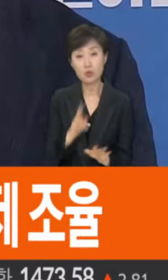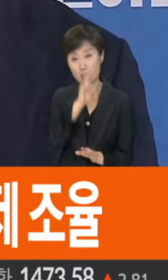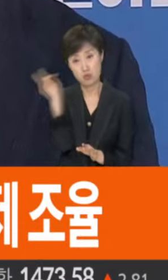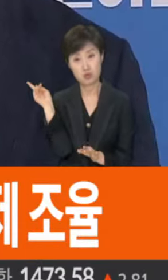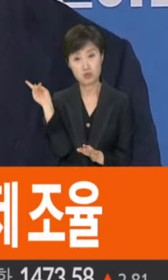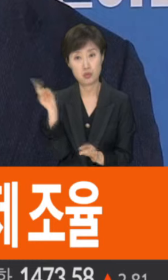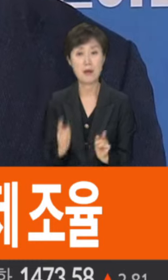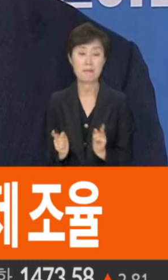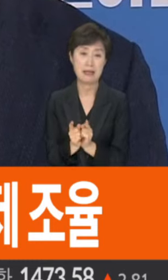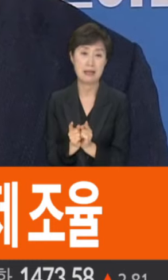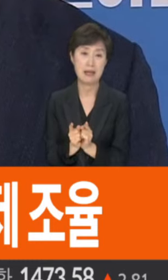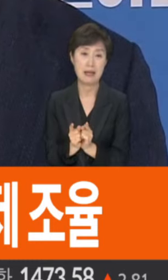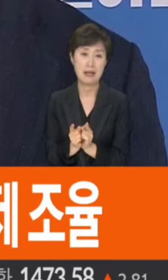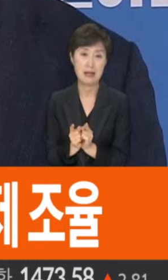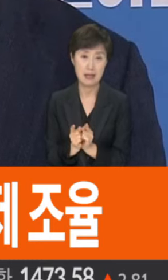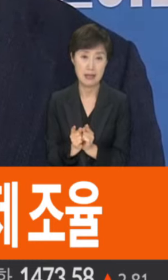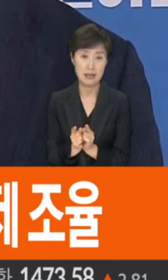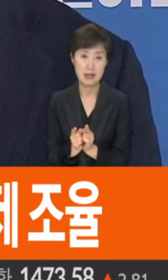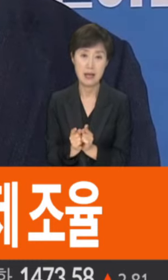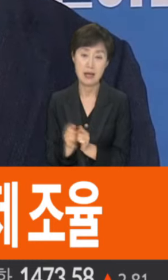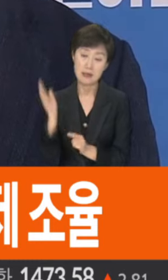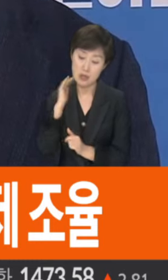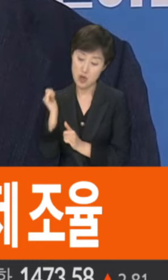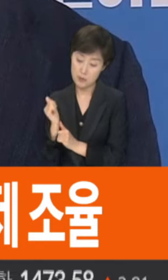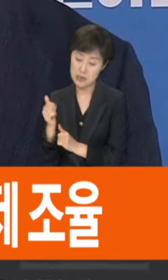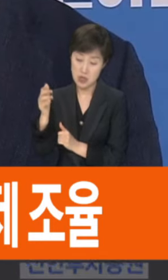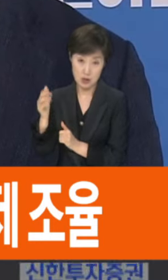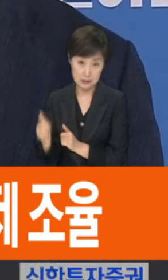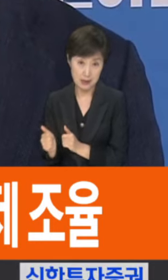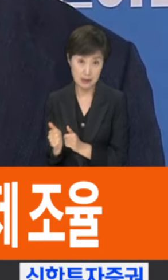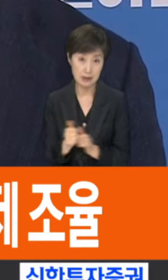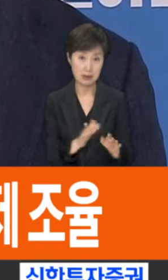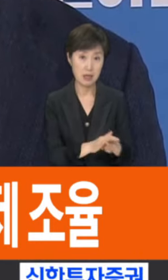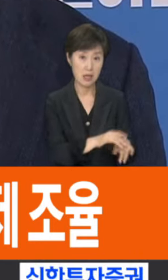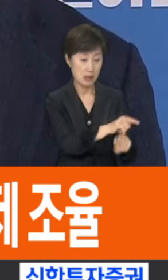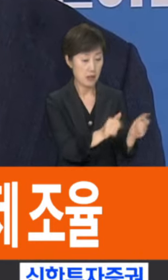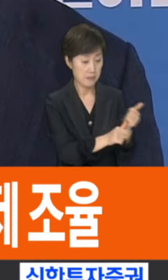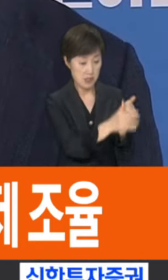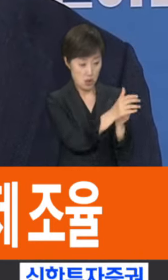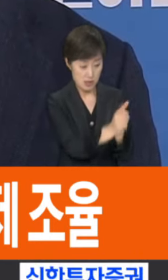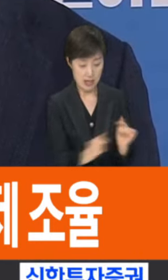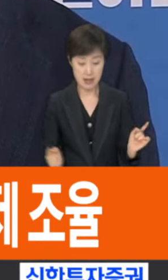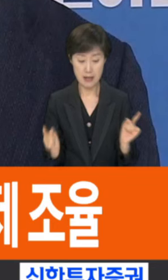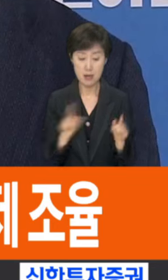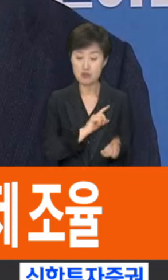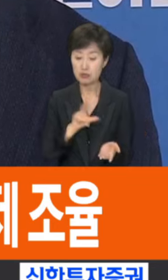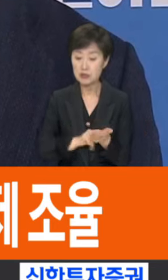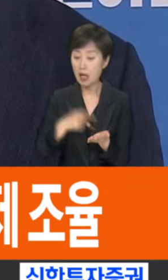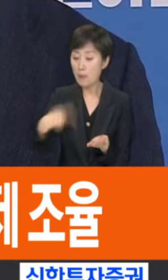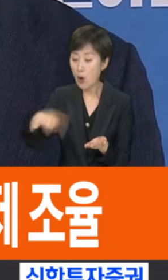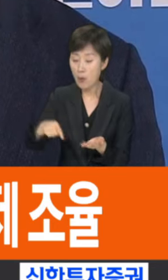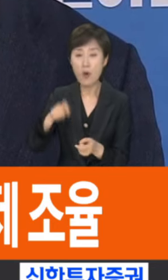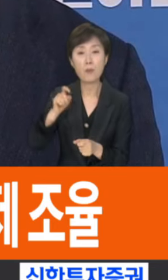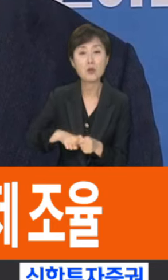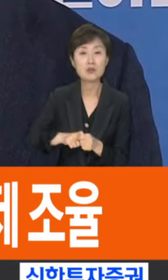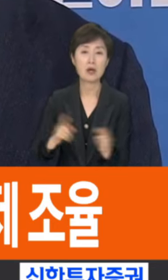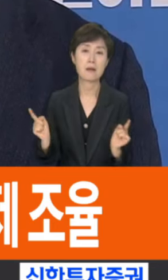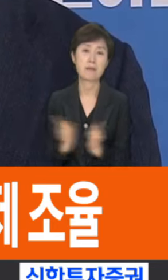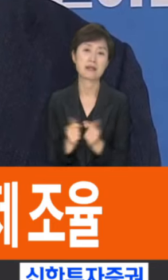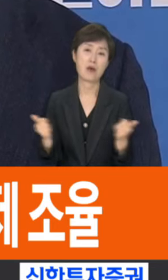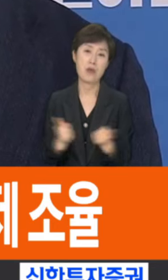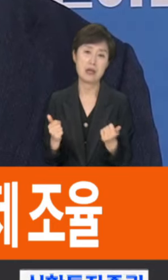한호섭 정무수석과 천준호 당대표 비서실장이 의와 일정등을 조율하는데 이대표의